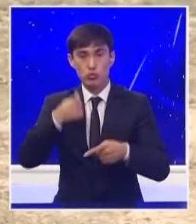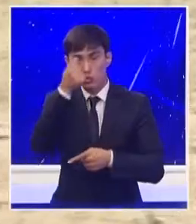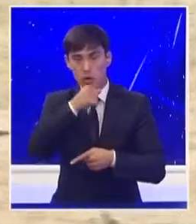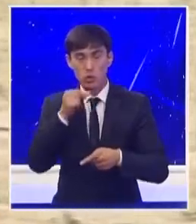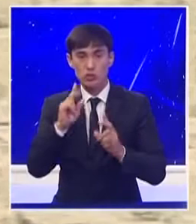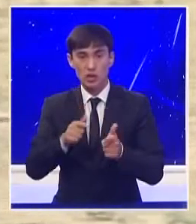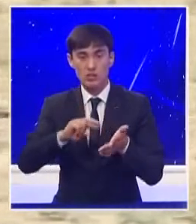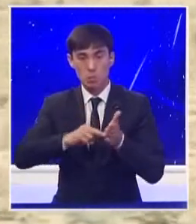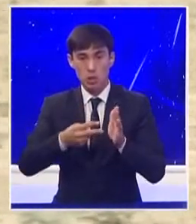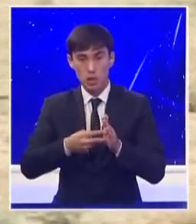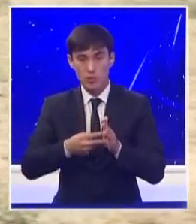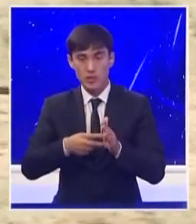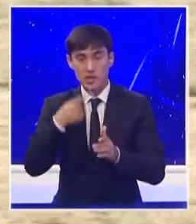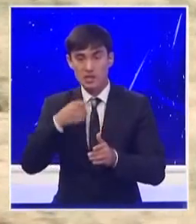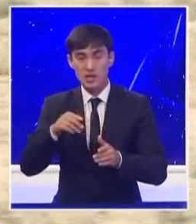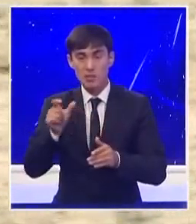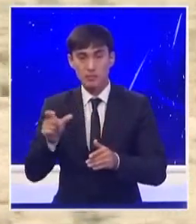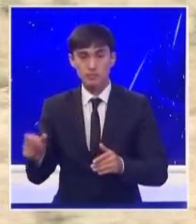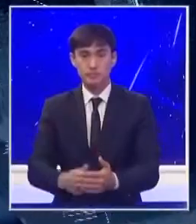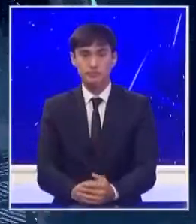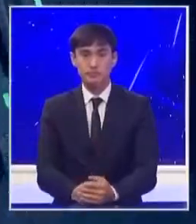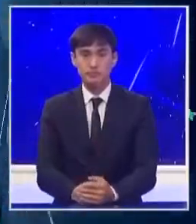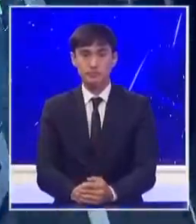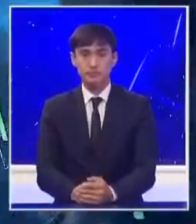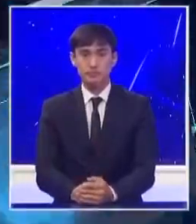согласно рабочего плана, резюмировали представители ведомства.